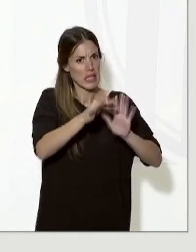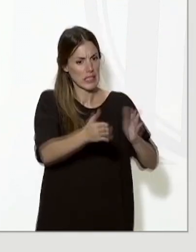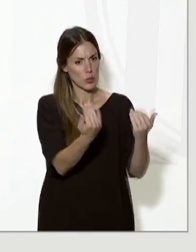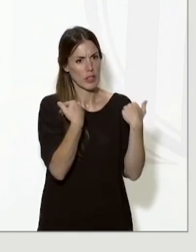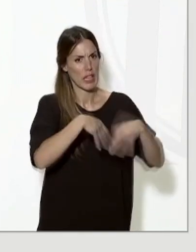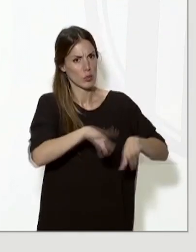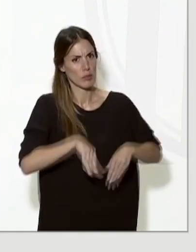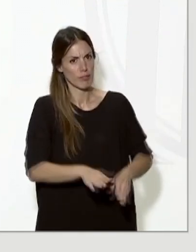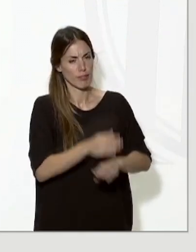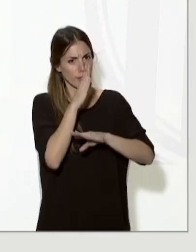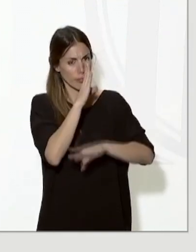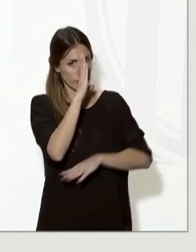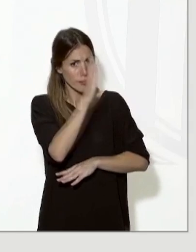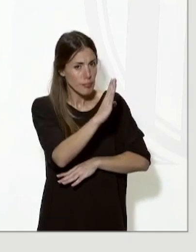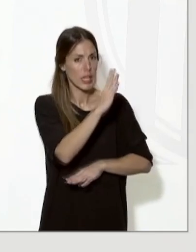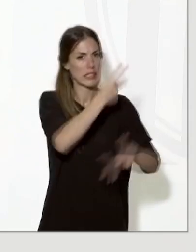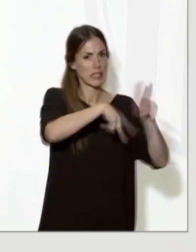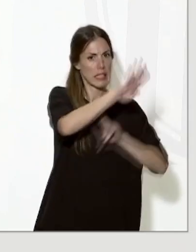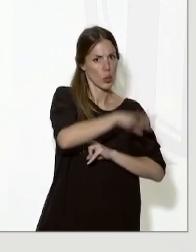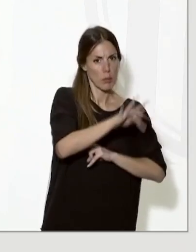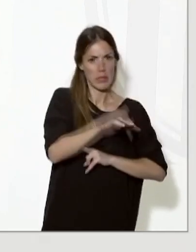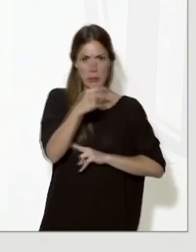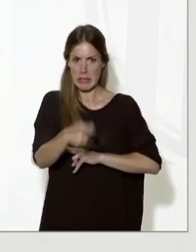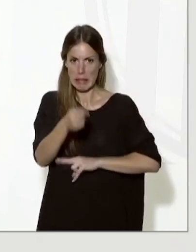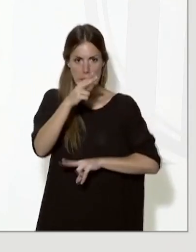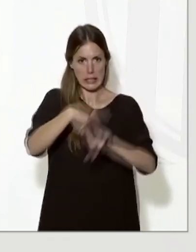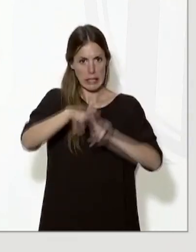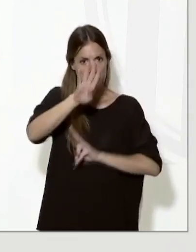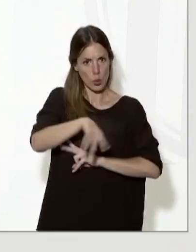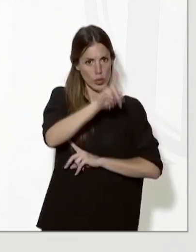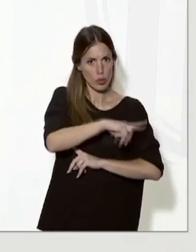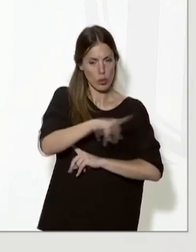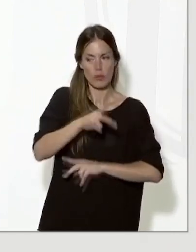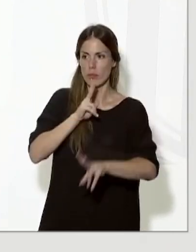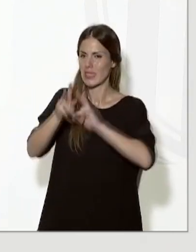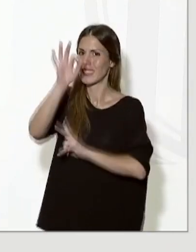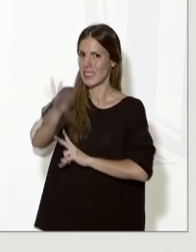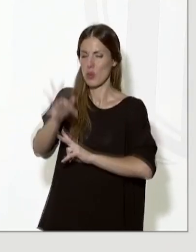Al servei de Catalunya i amb lleialtat al president de la Generalitat de Catalunya? Sí, ho prometo.